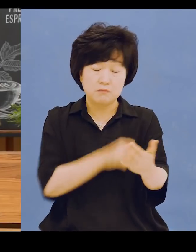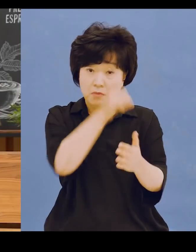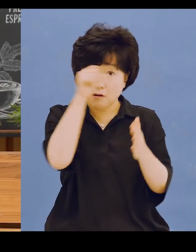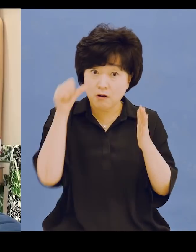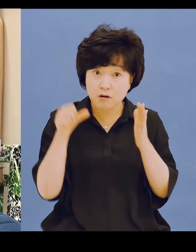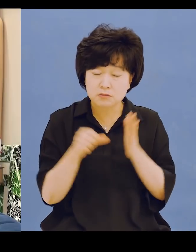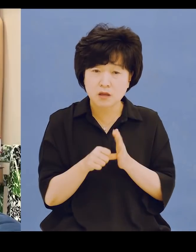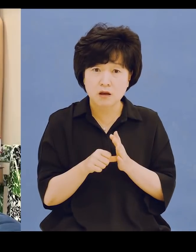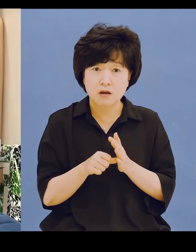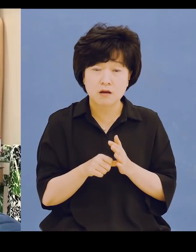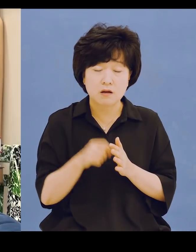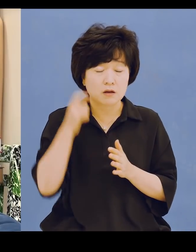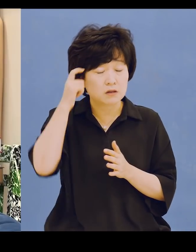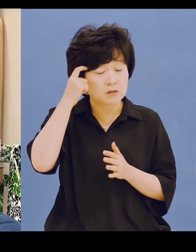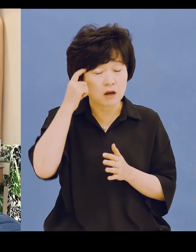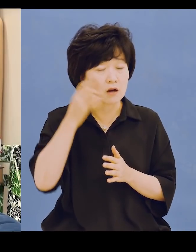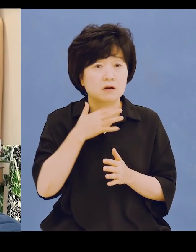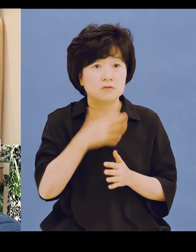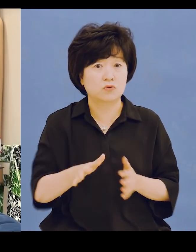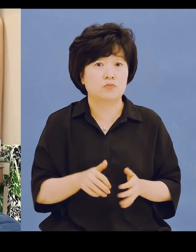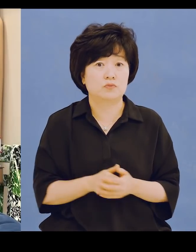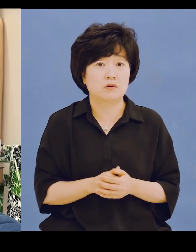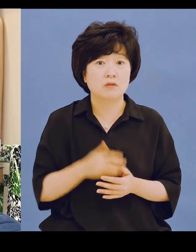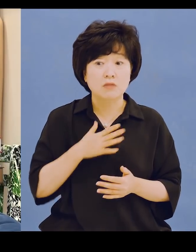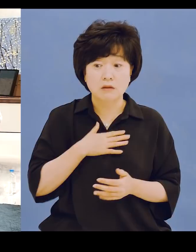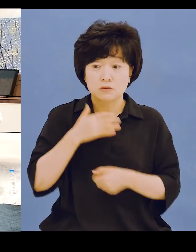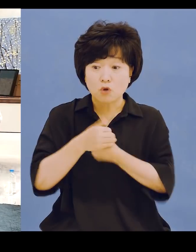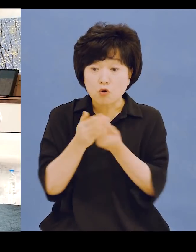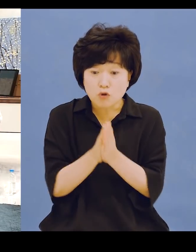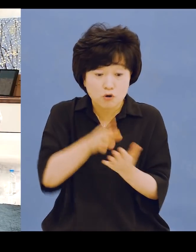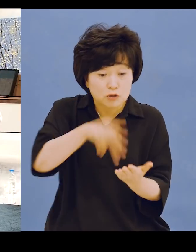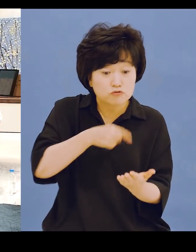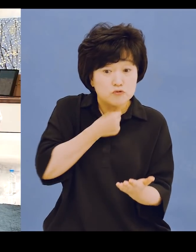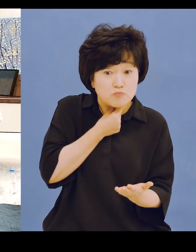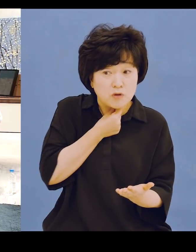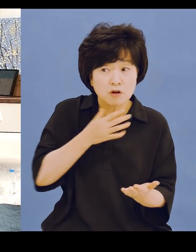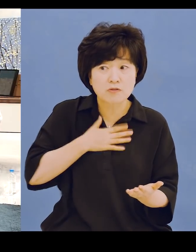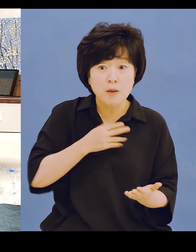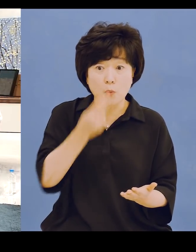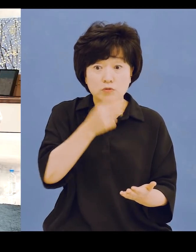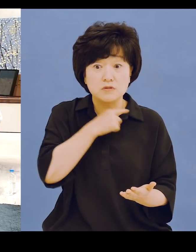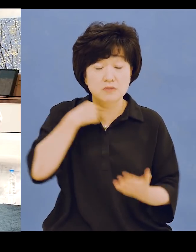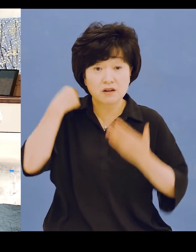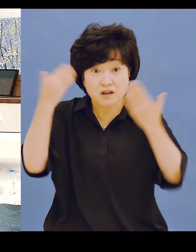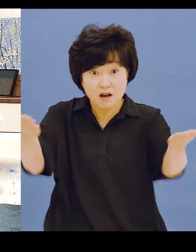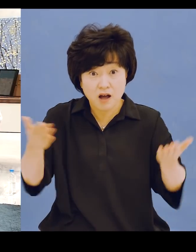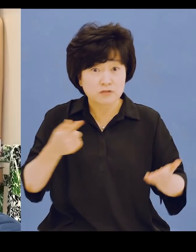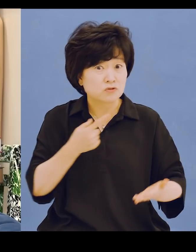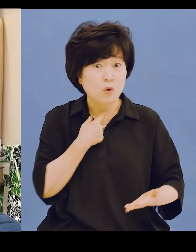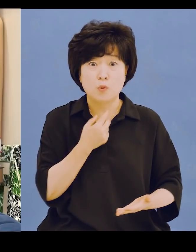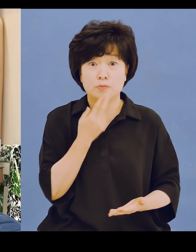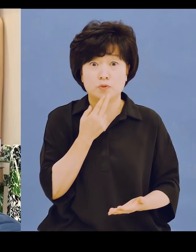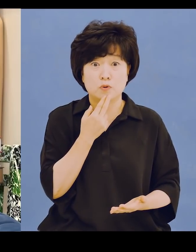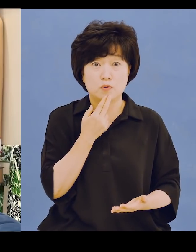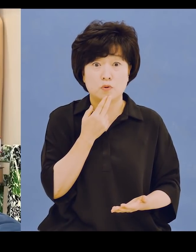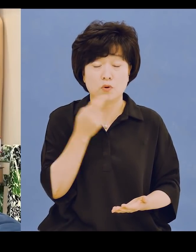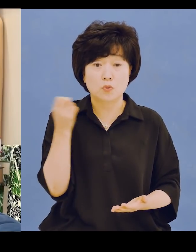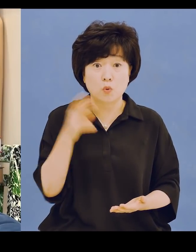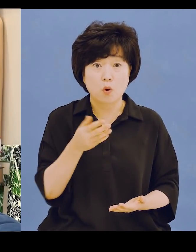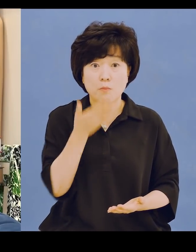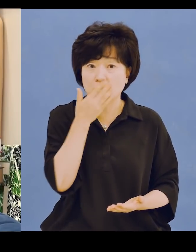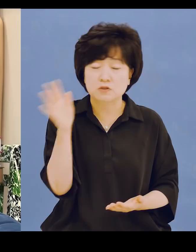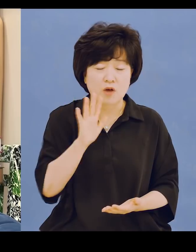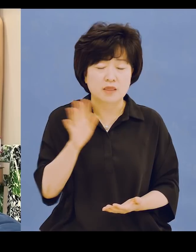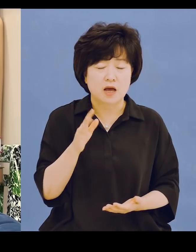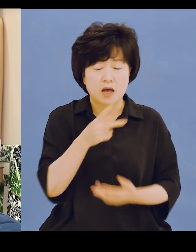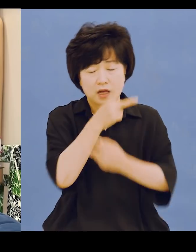적이 없고, 저는 성경을 읽기 위해서 목숨을 걸어본 적이 없어요. 네. 그리고 더 놀라운 것은 먹지도 않아요.